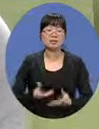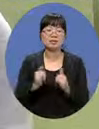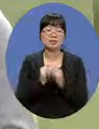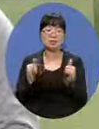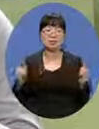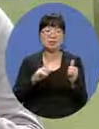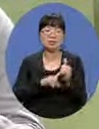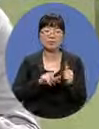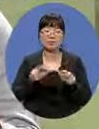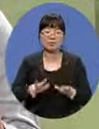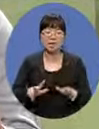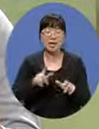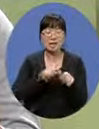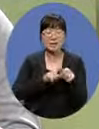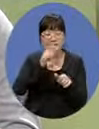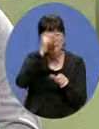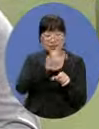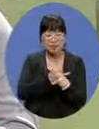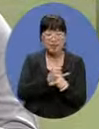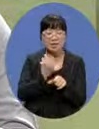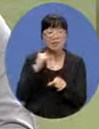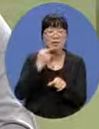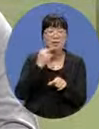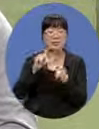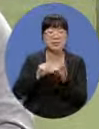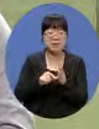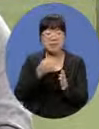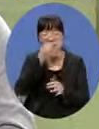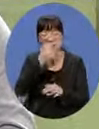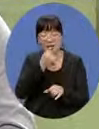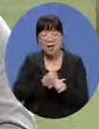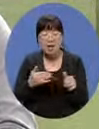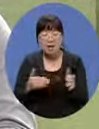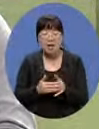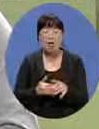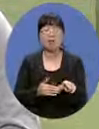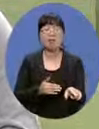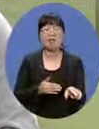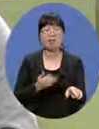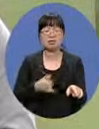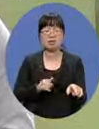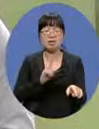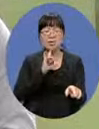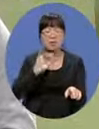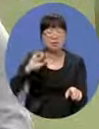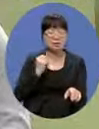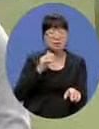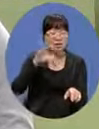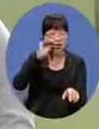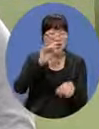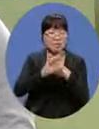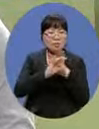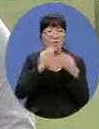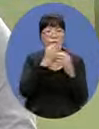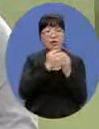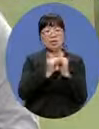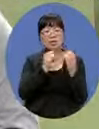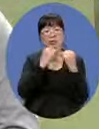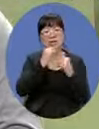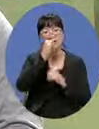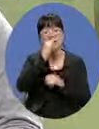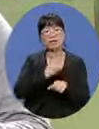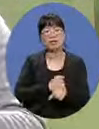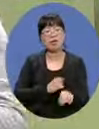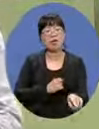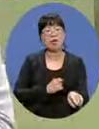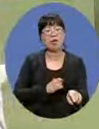이제 아이가 떼쓰고 안 들어줄 때 참 힘들어하세요. 떼쓰고 안 들어줄 때 애 말을 들어주라 그러면 이걸 오해하시는 분이 많아요.